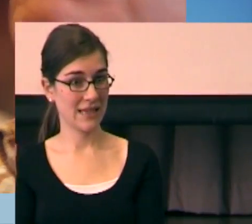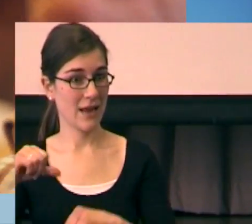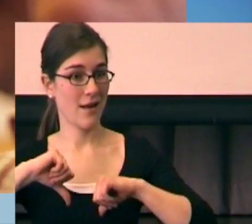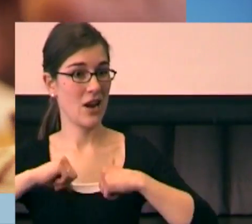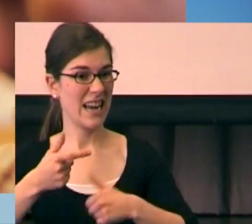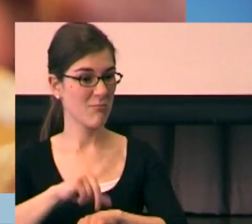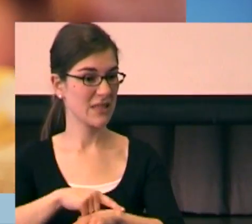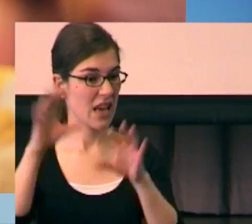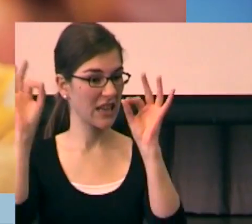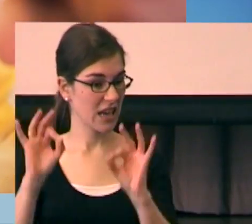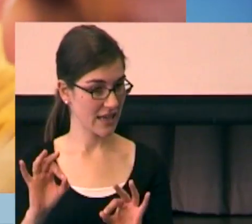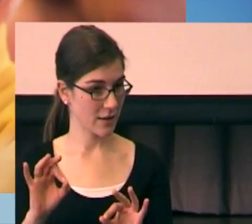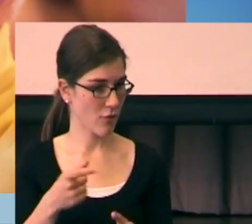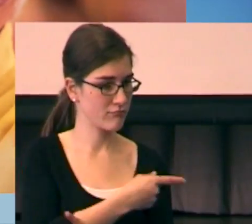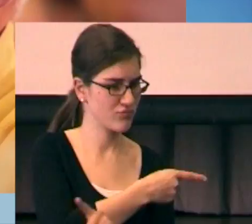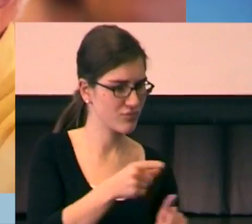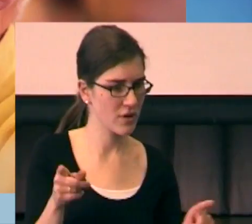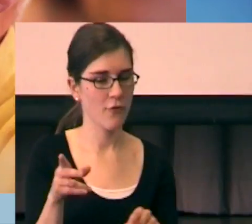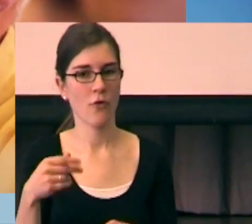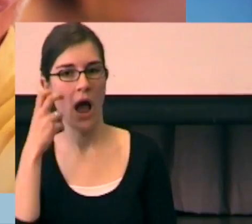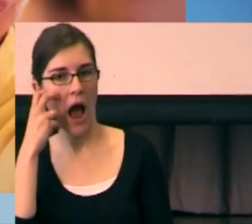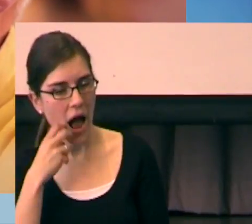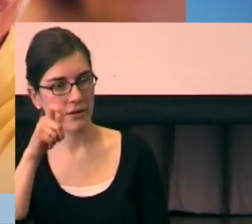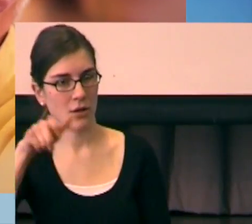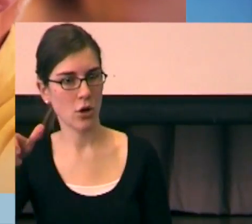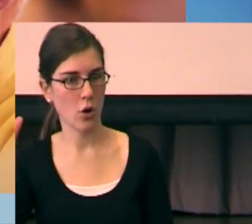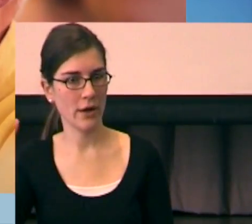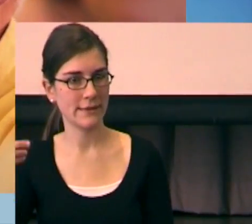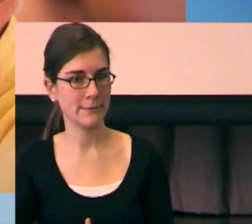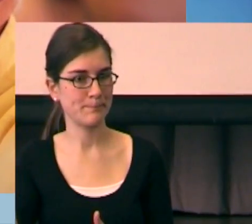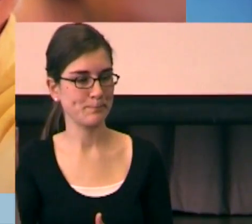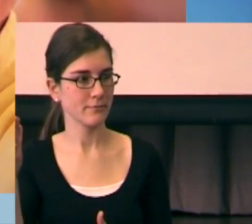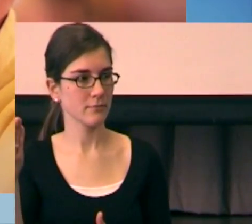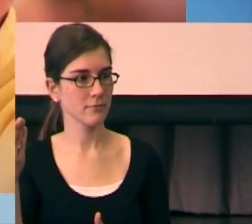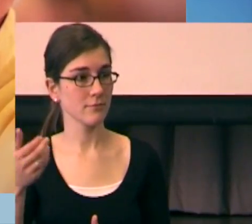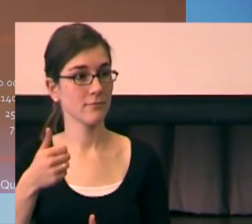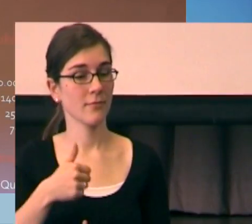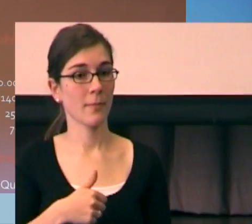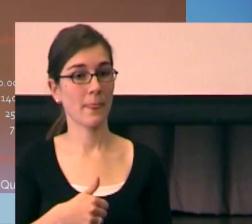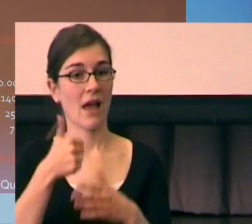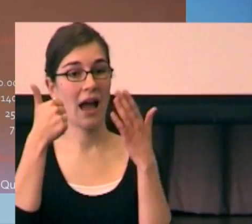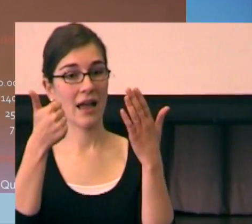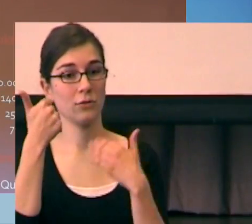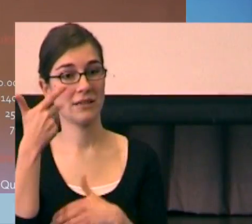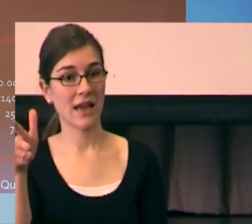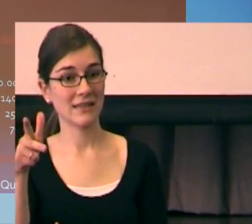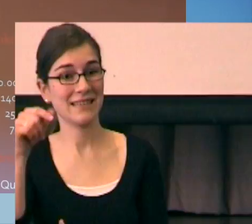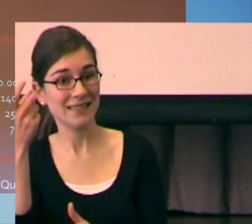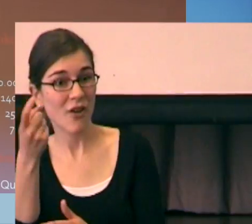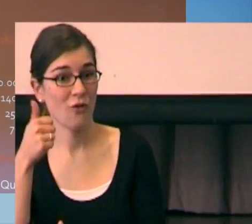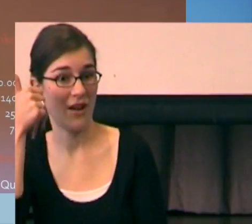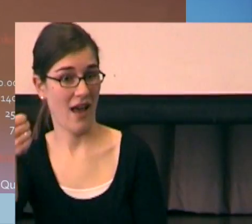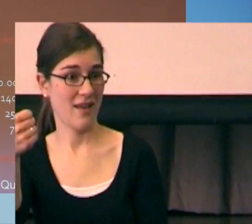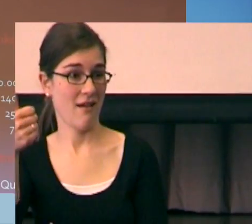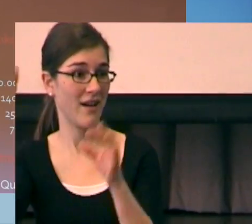Das Lebenszeitrisiko, auch für die ganz alten Männer, die jetzt hier nicht extra aufgeführt sind, einer von 31. Das sind